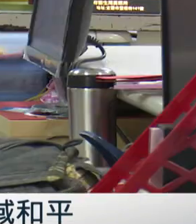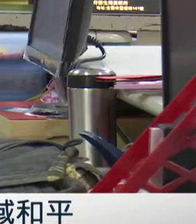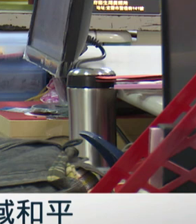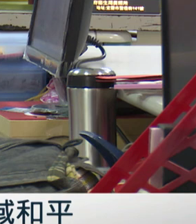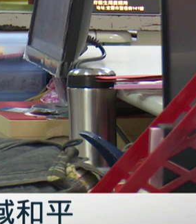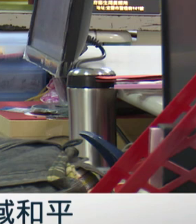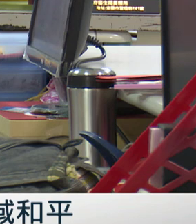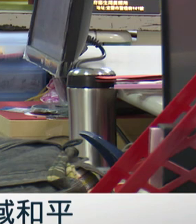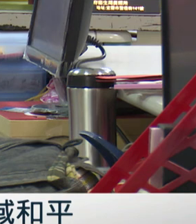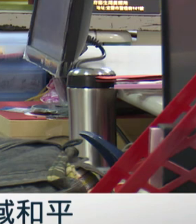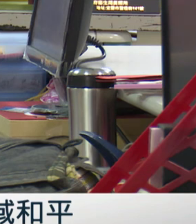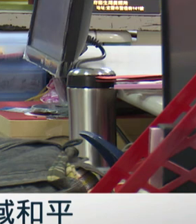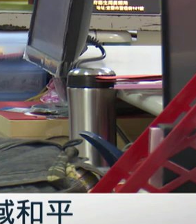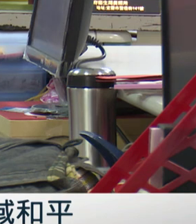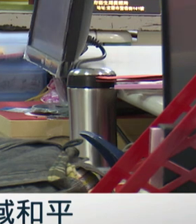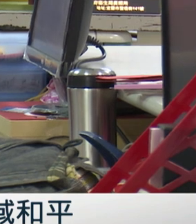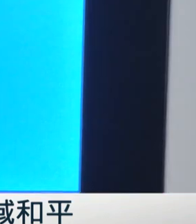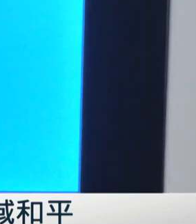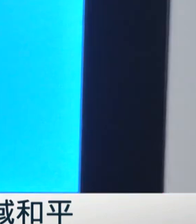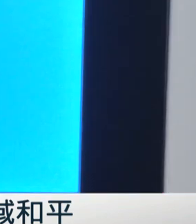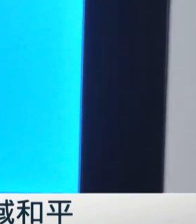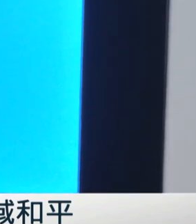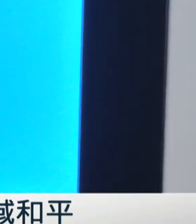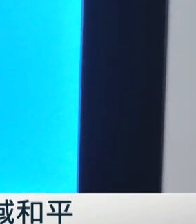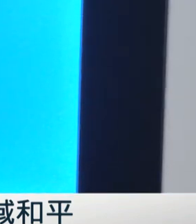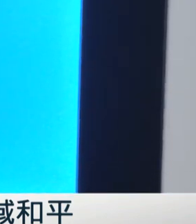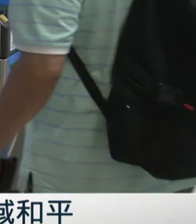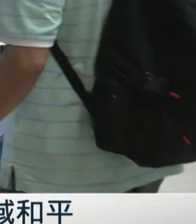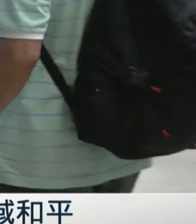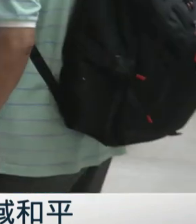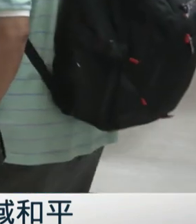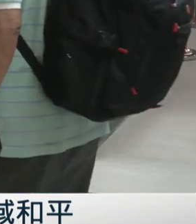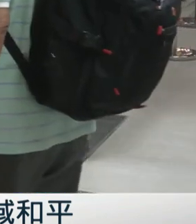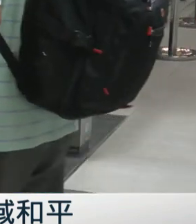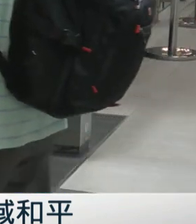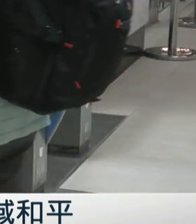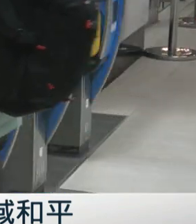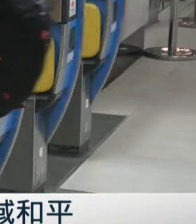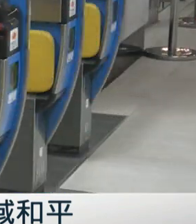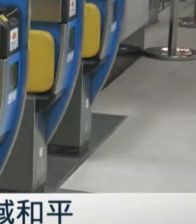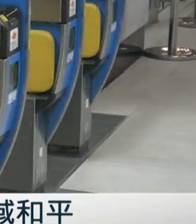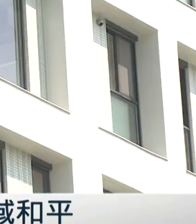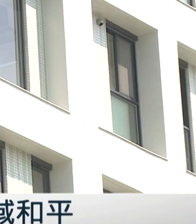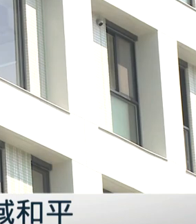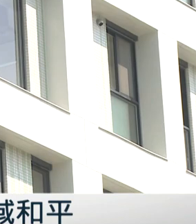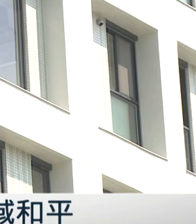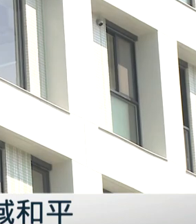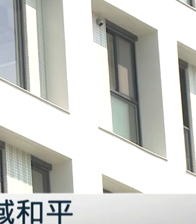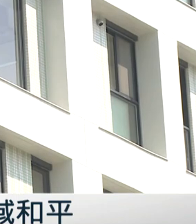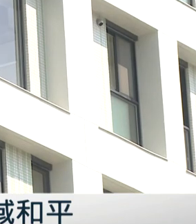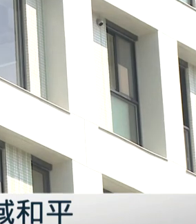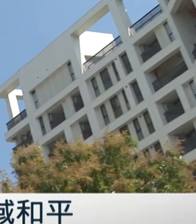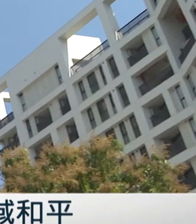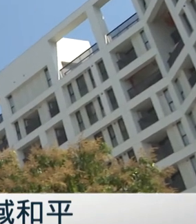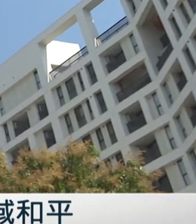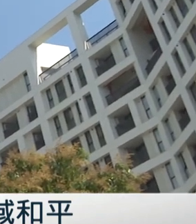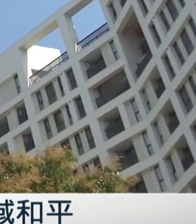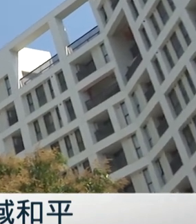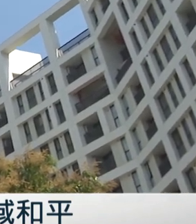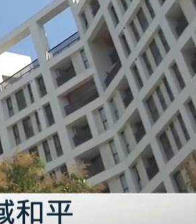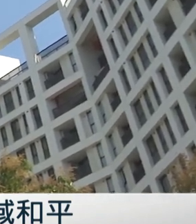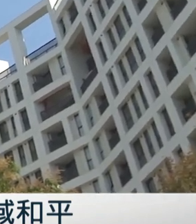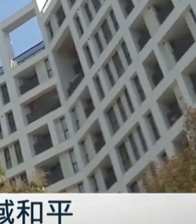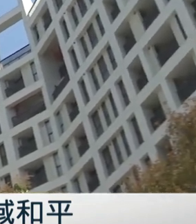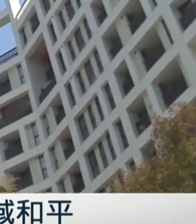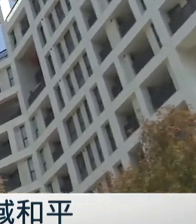映在全民共享的消费券、普发现金、T-Pass， 还有扩大租金补贴措施等，在国际上更用经济实力向